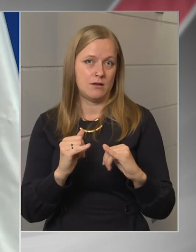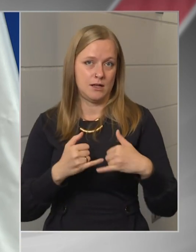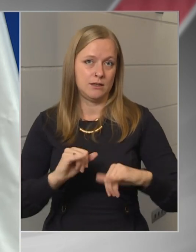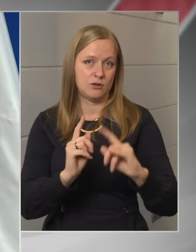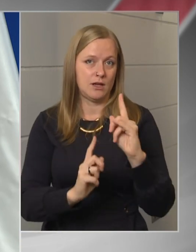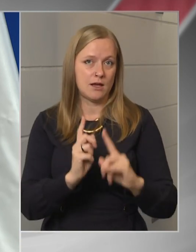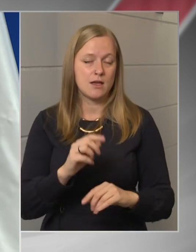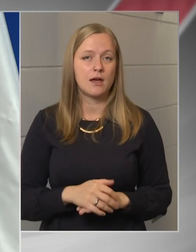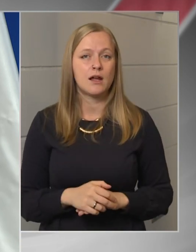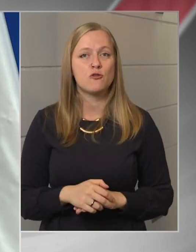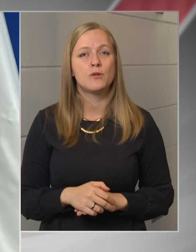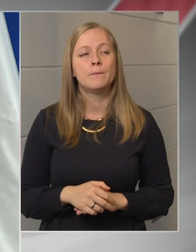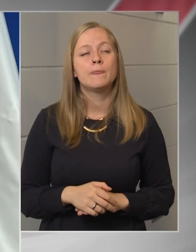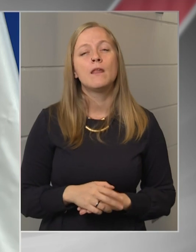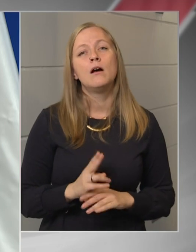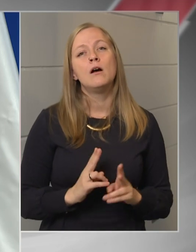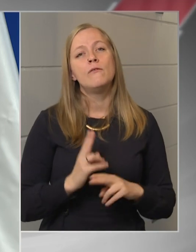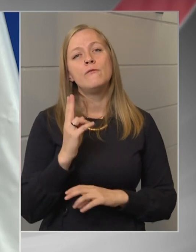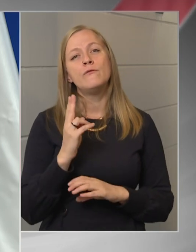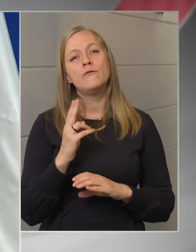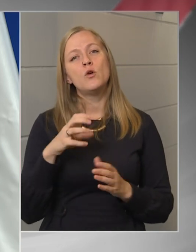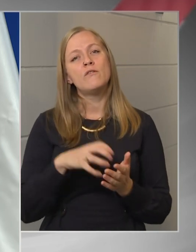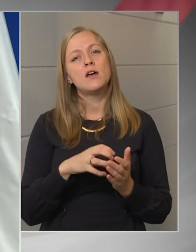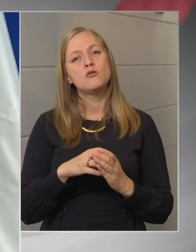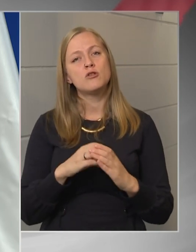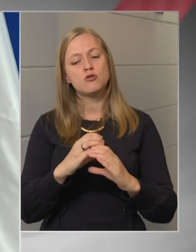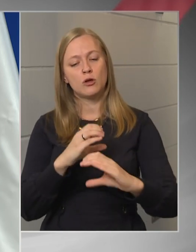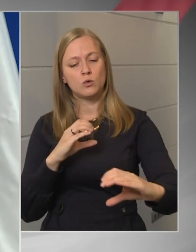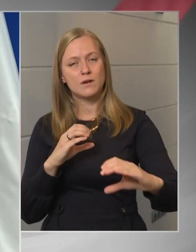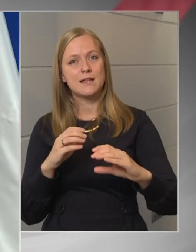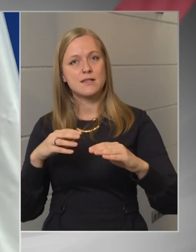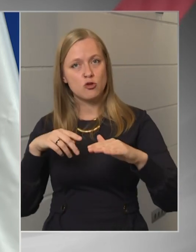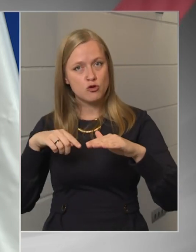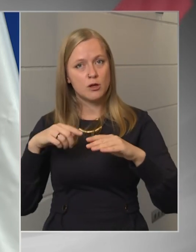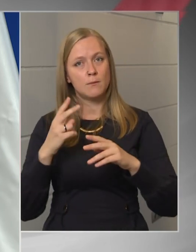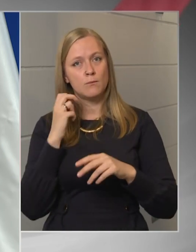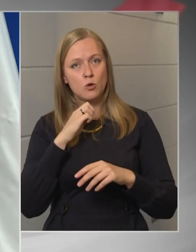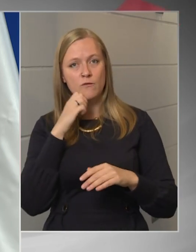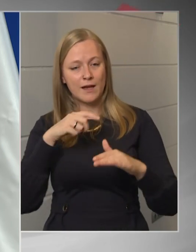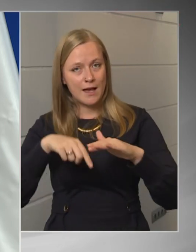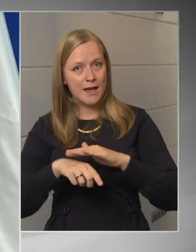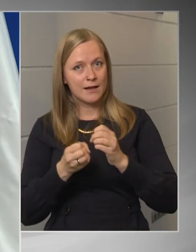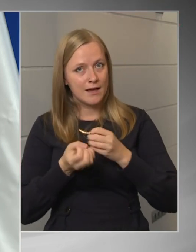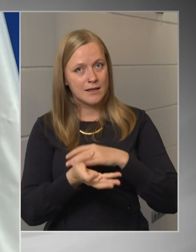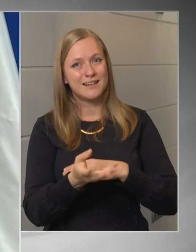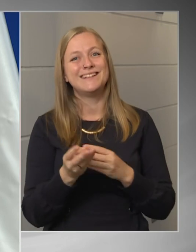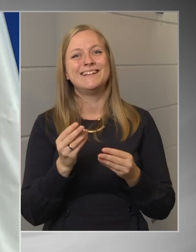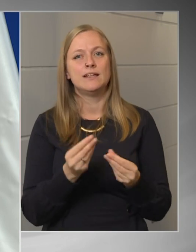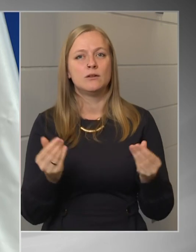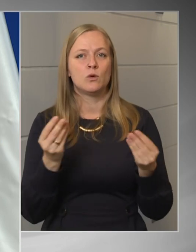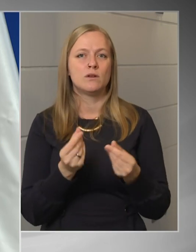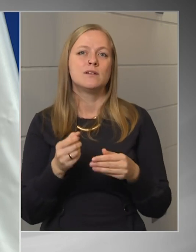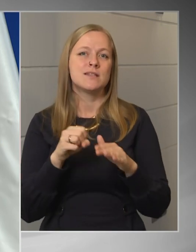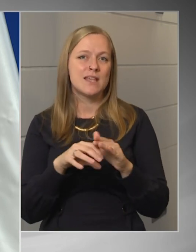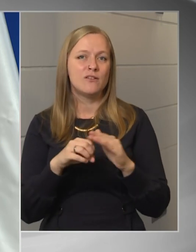A fővárosi csatornázási művek engedett higított szennyvizet a Dunába közel egy strandhoz. Gondolom, hogy panasz